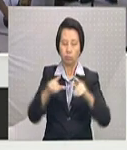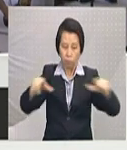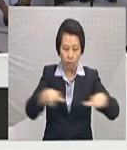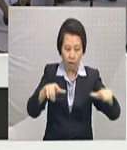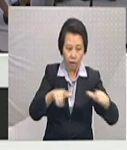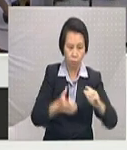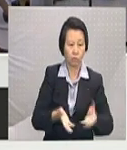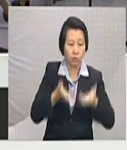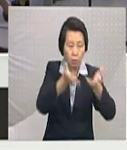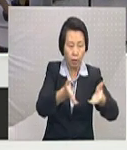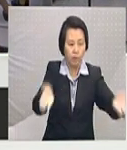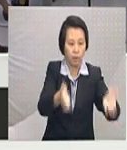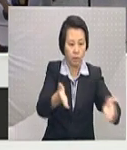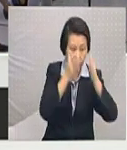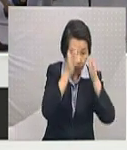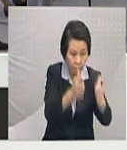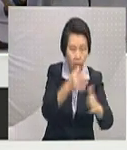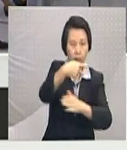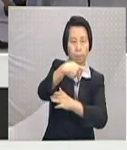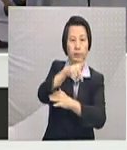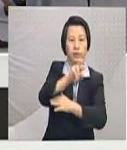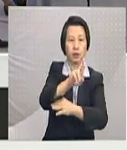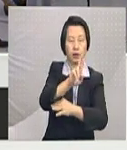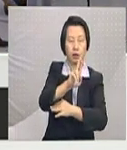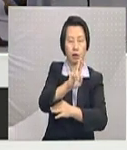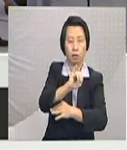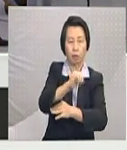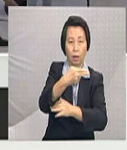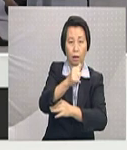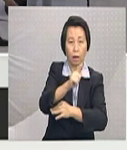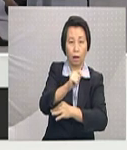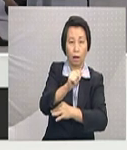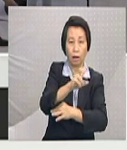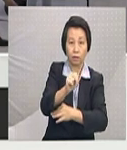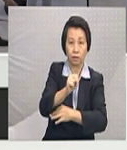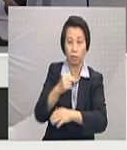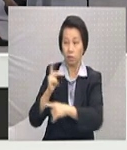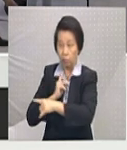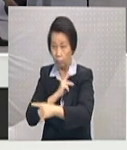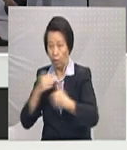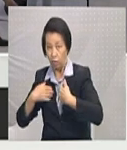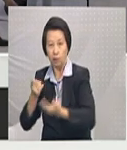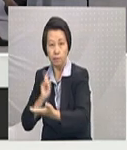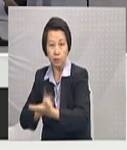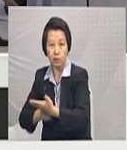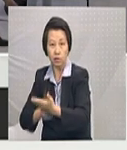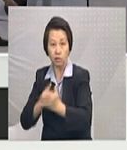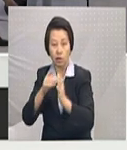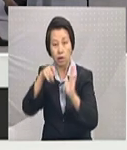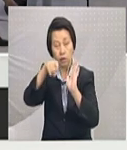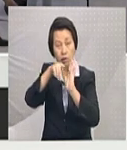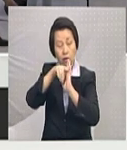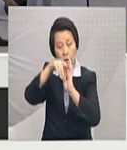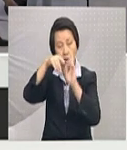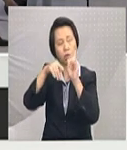pakej rangsangan ekonomi prihatin maupun yang dilaksanakan 2020, adakah Kabinet berbincang mengenai perkara tersebut, dan